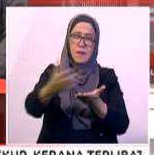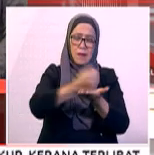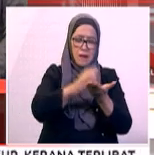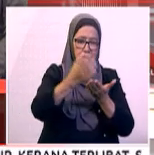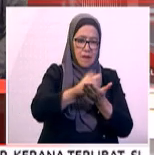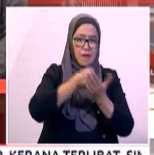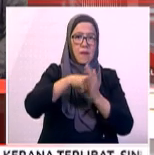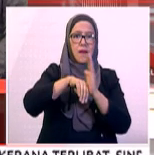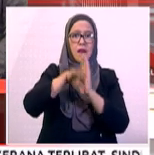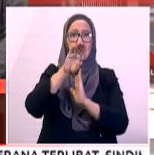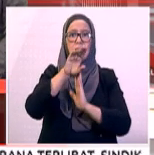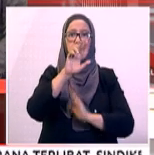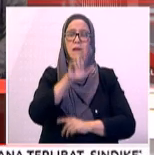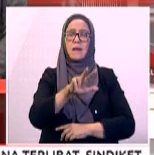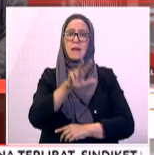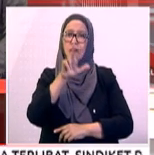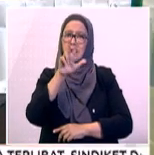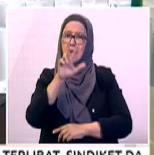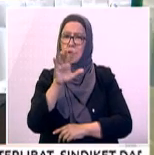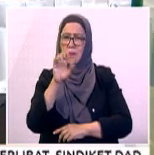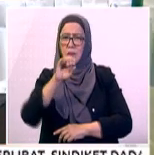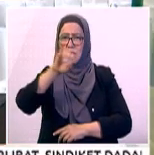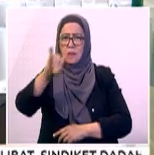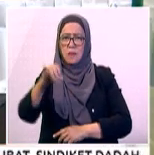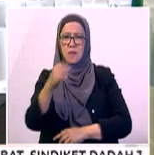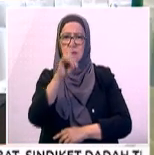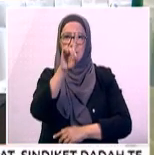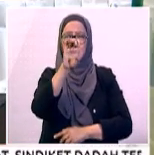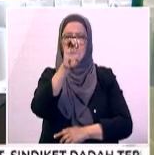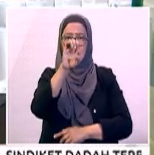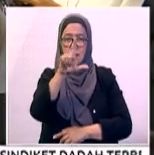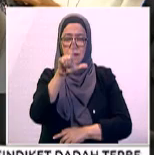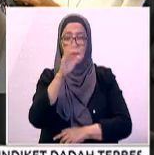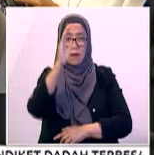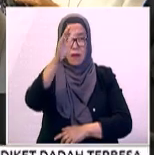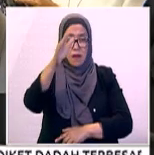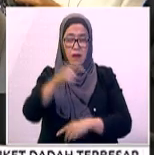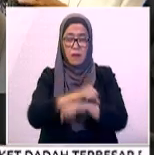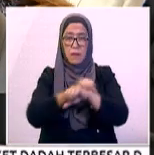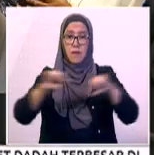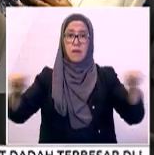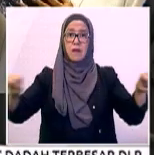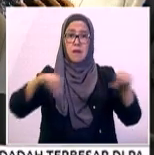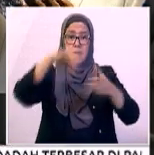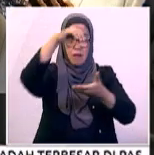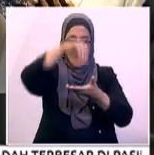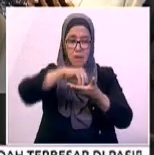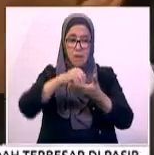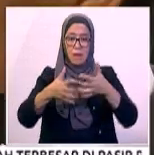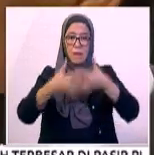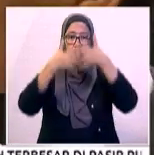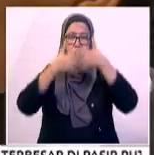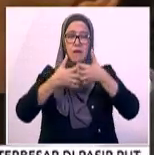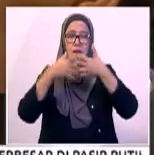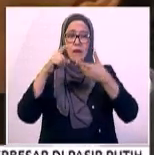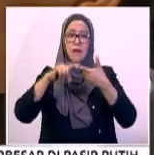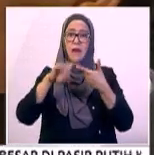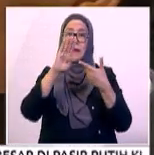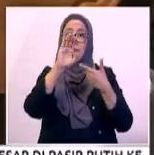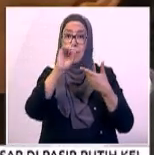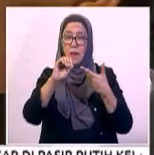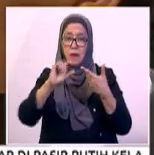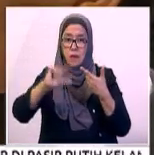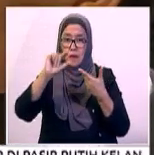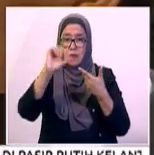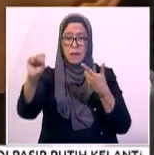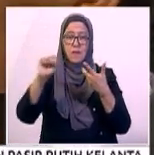liter diesel. Ke arah itu, FGVPI akan menyediakan tapak kilang, biogas, sisa buangan kilang sawit